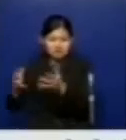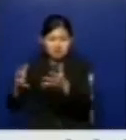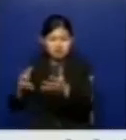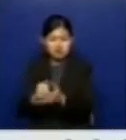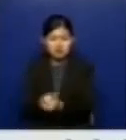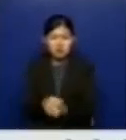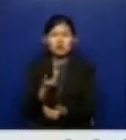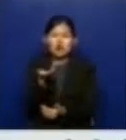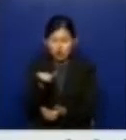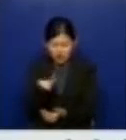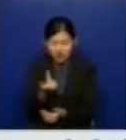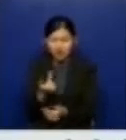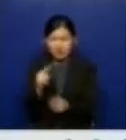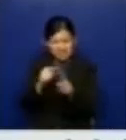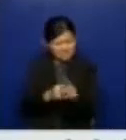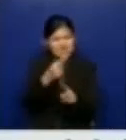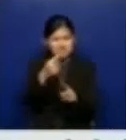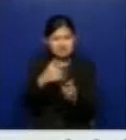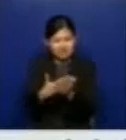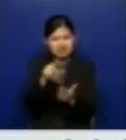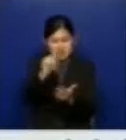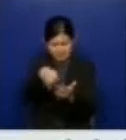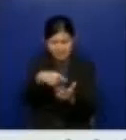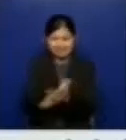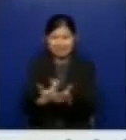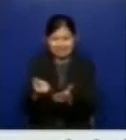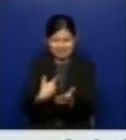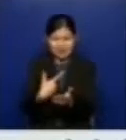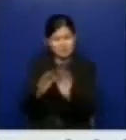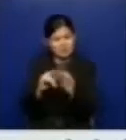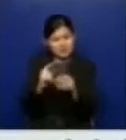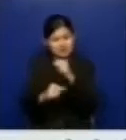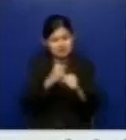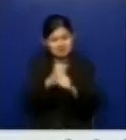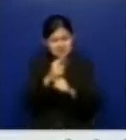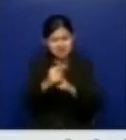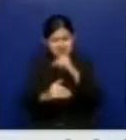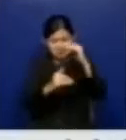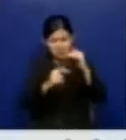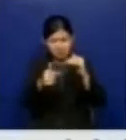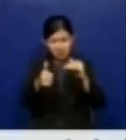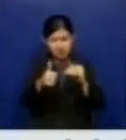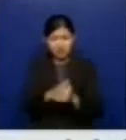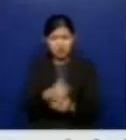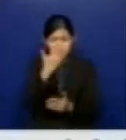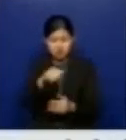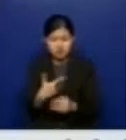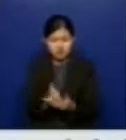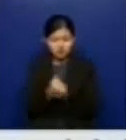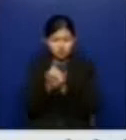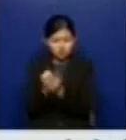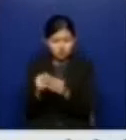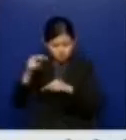อย่างน้อยเดือนละ 1,000 บาทเป็นเวลาสัก1ปีนะครับเพื่อจะบรรเทาค่าใช้จ่ายในครอบครั